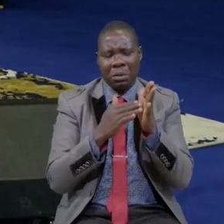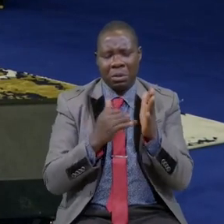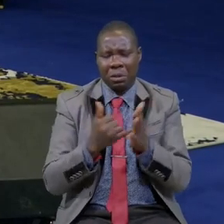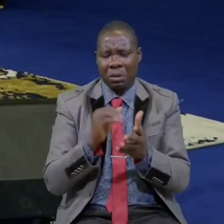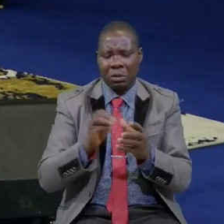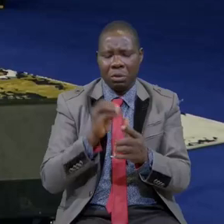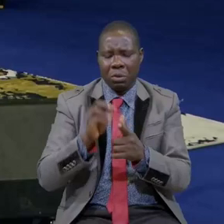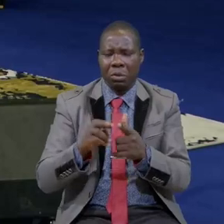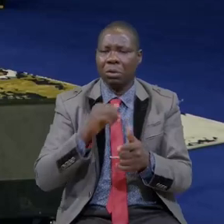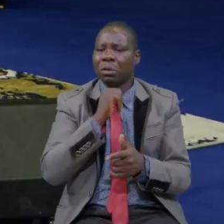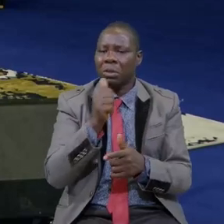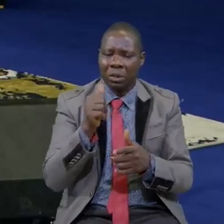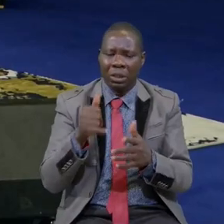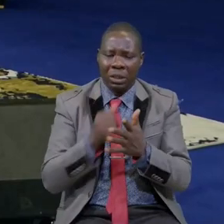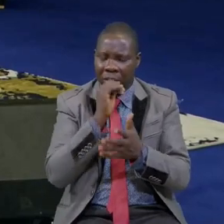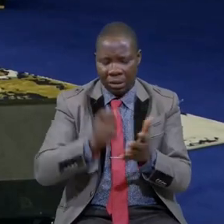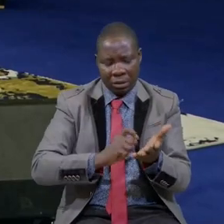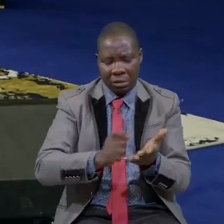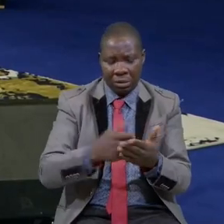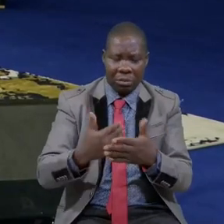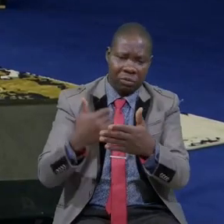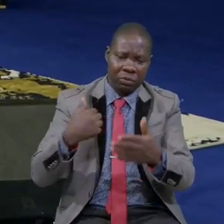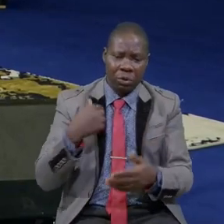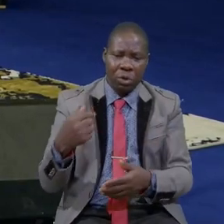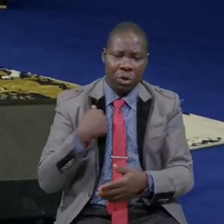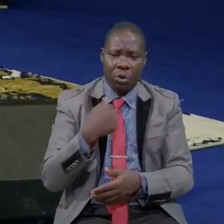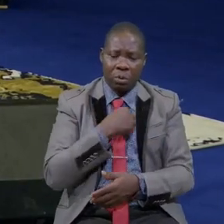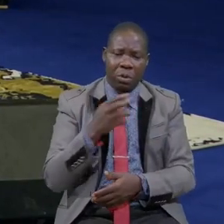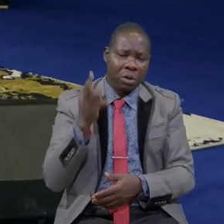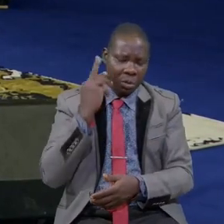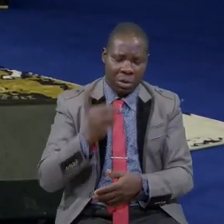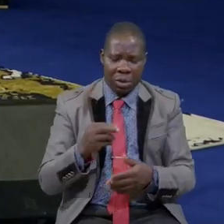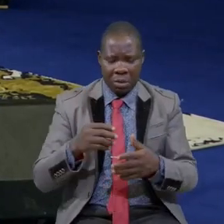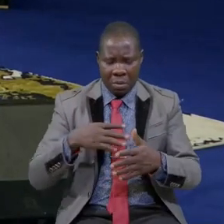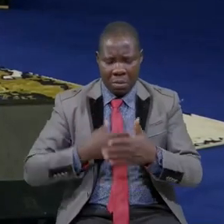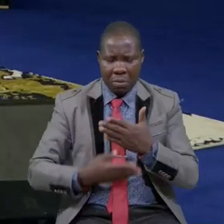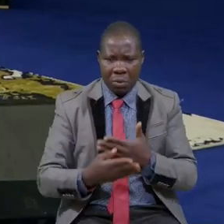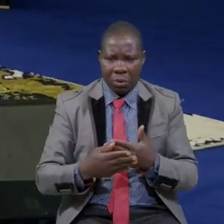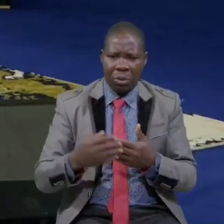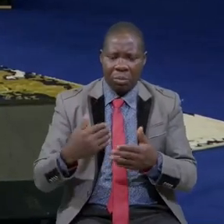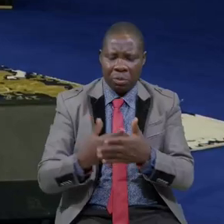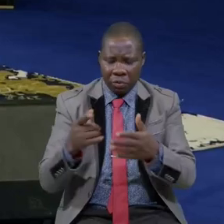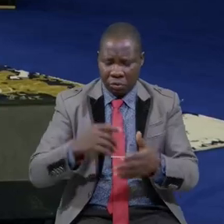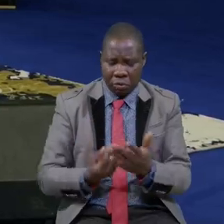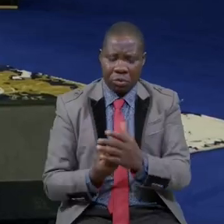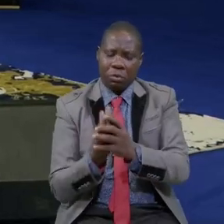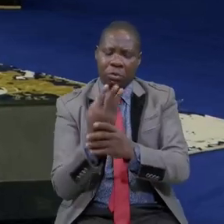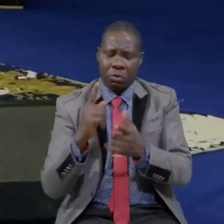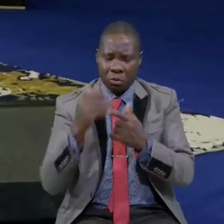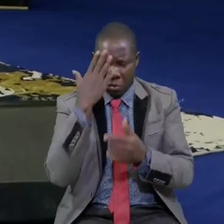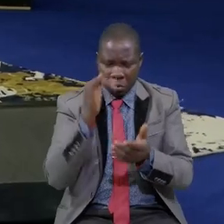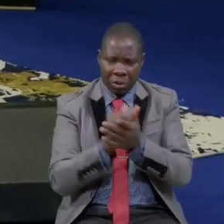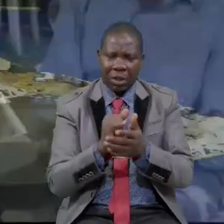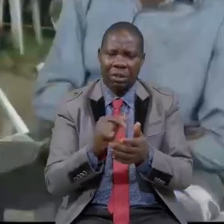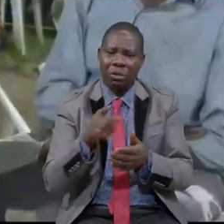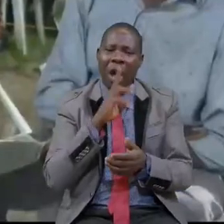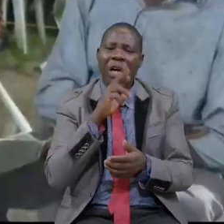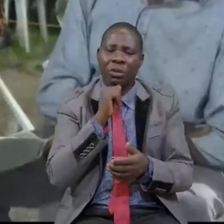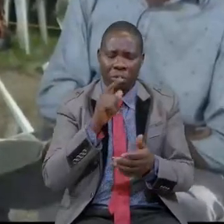naissance, c'est écrit avant même que tu ne grandisses pour commettre la fornication, c'était